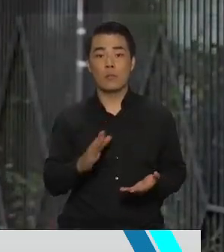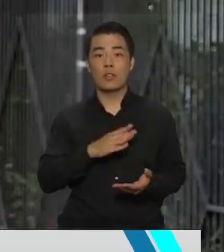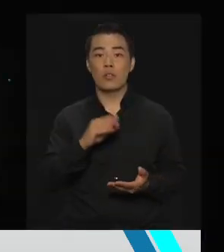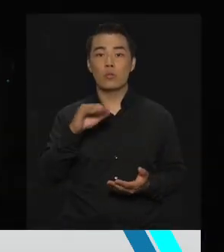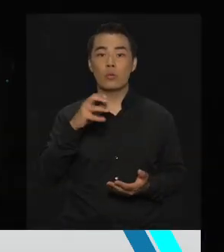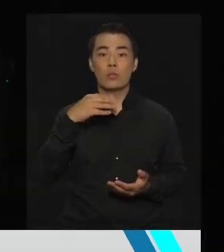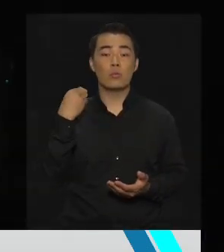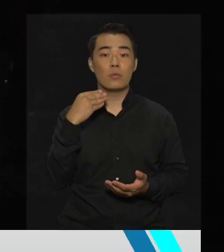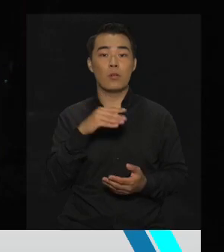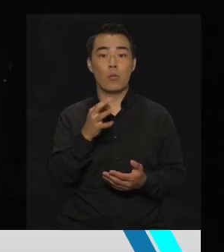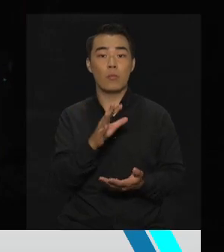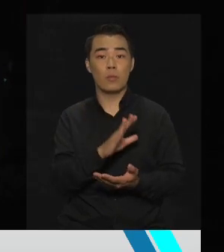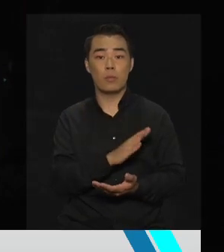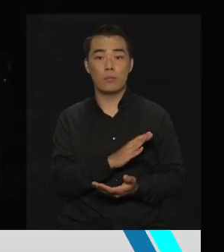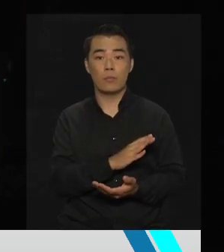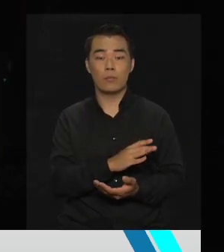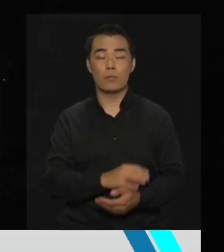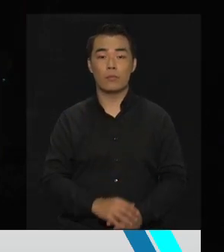Туркестан.